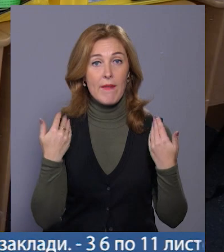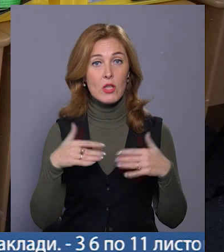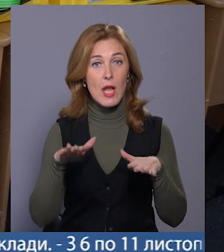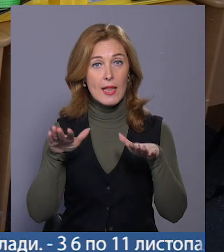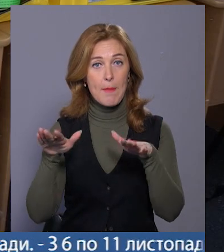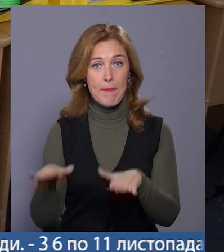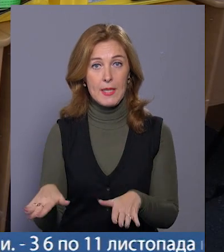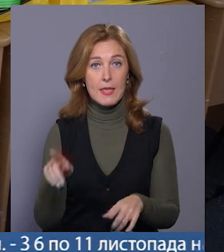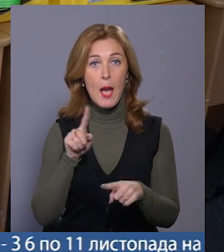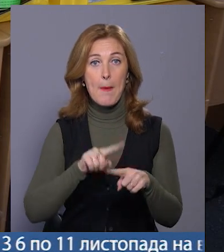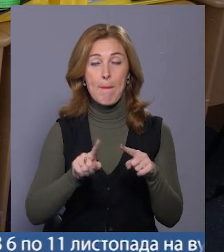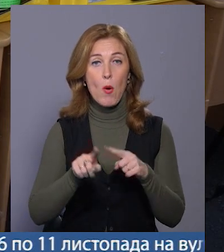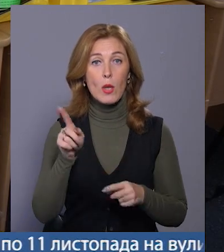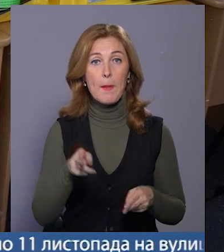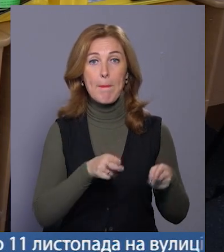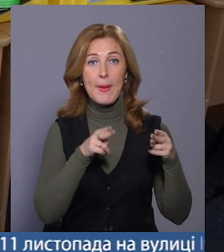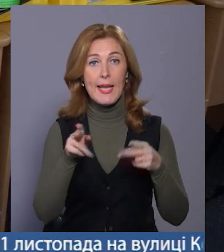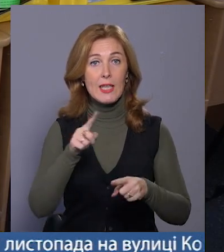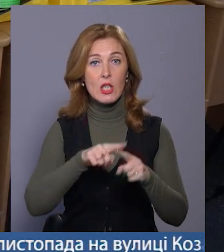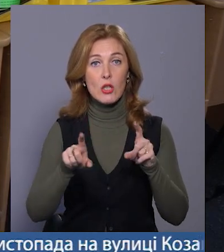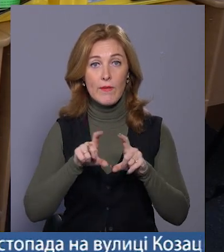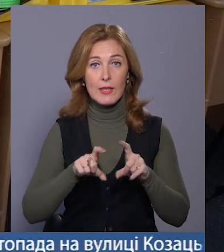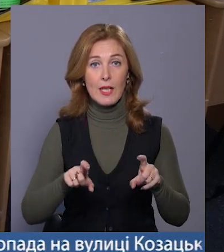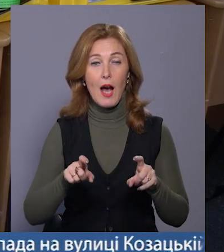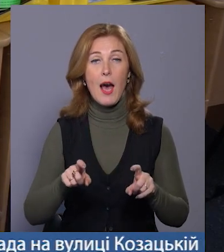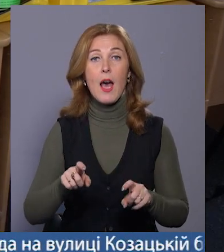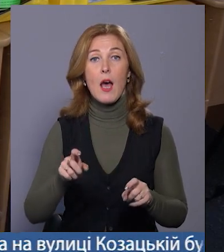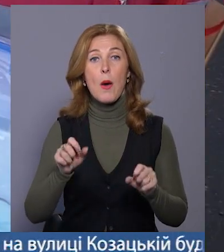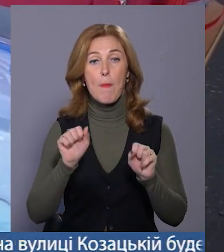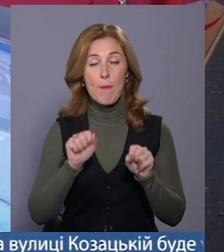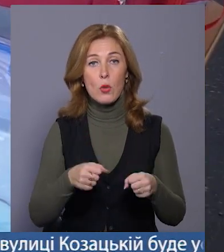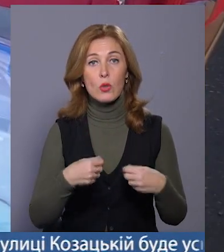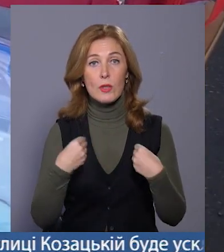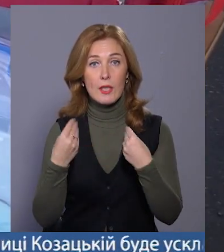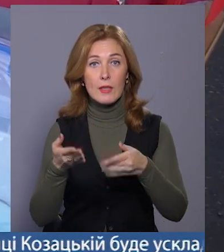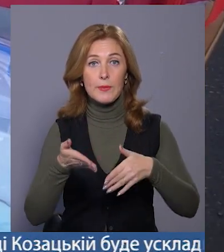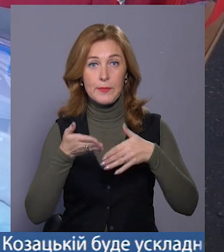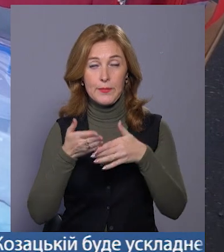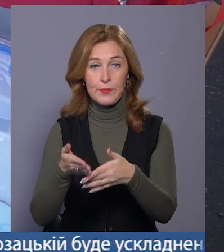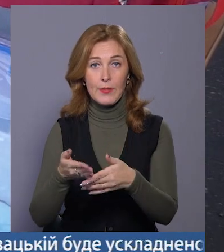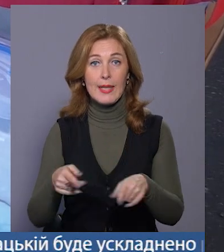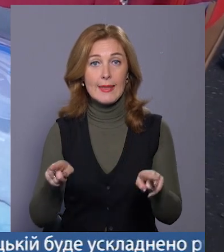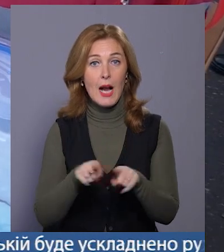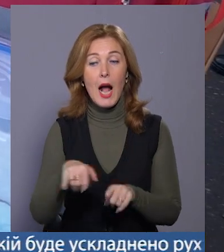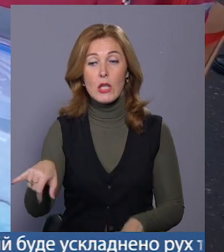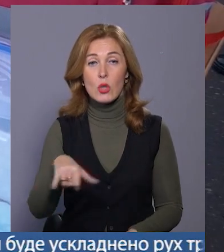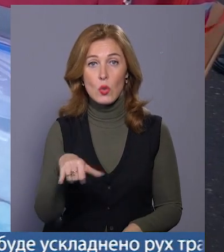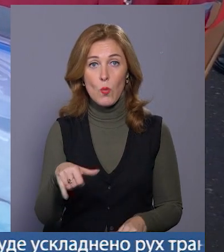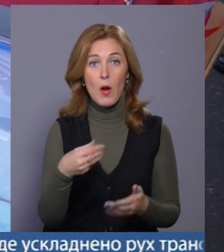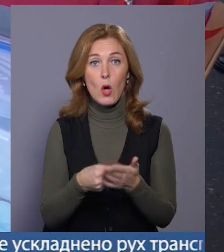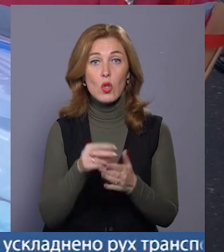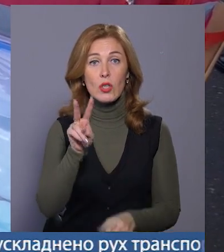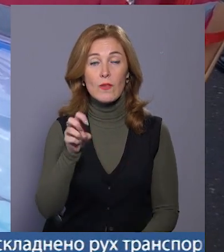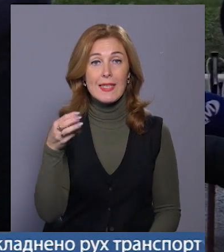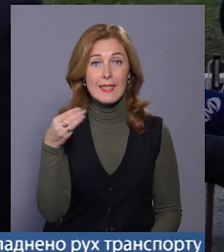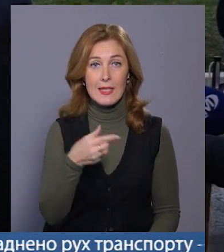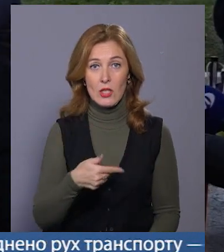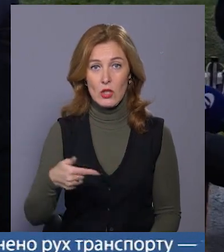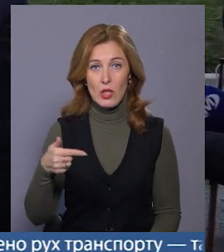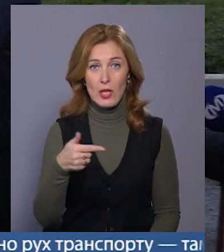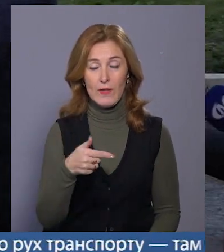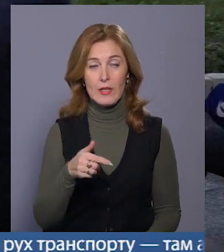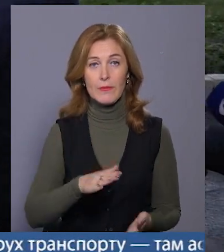Доки приїде швидка, надзвичайники можуть надати домедичну допомогу. Така реанімаційна сумка коштує 200 тисяч гривень.